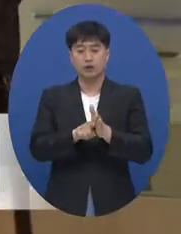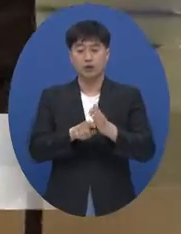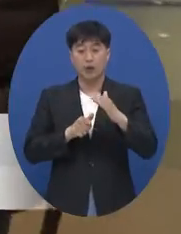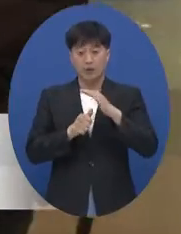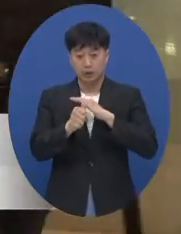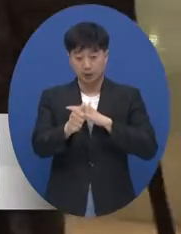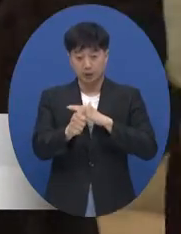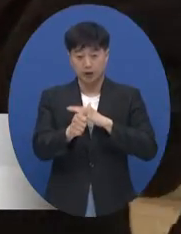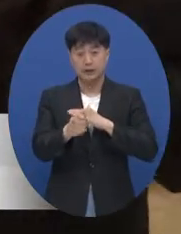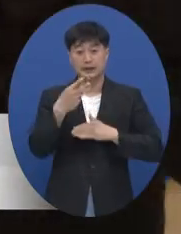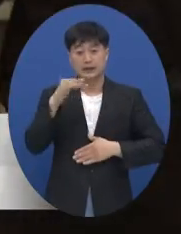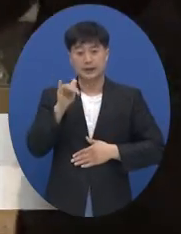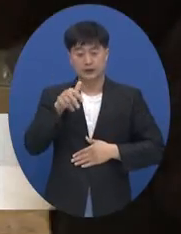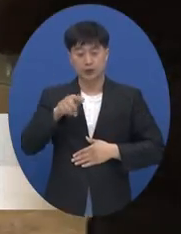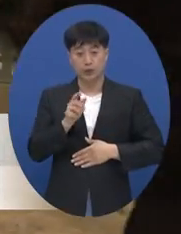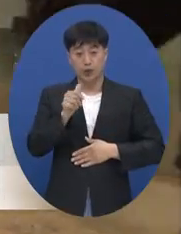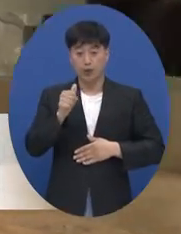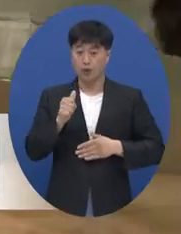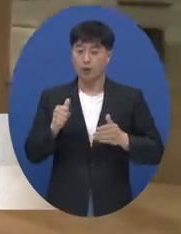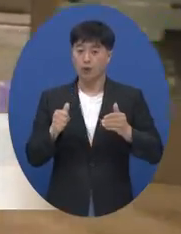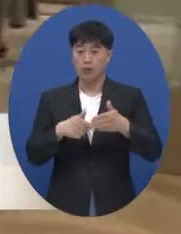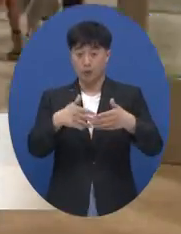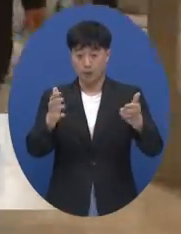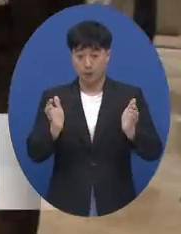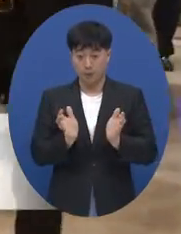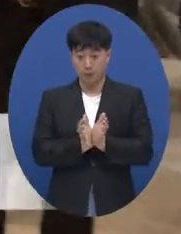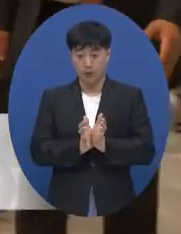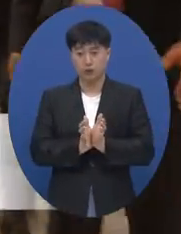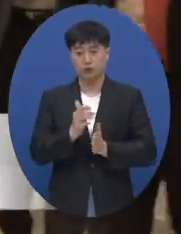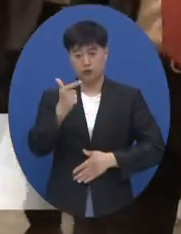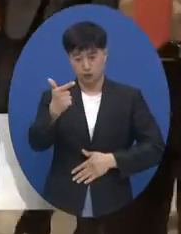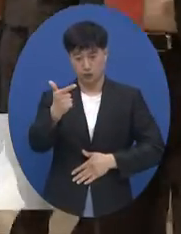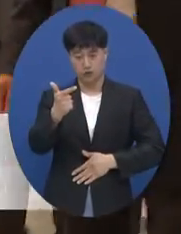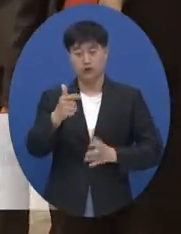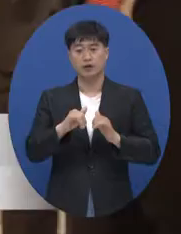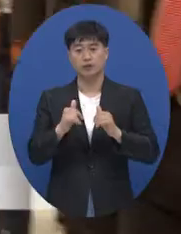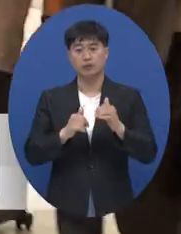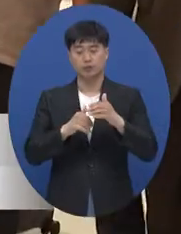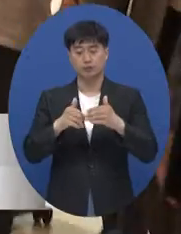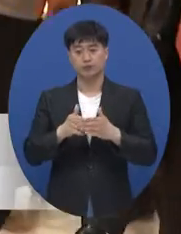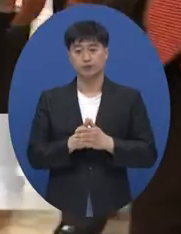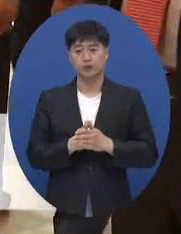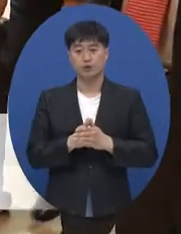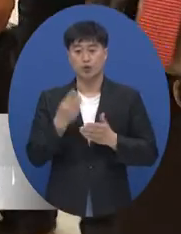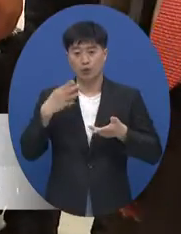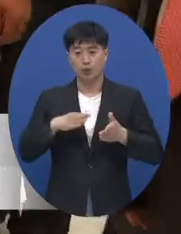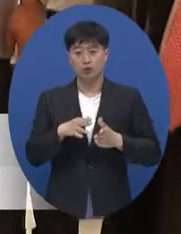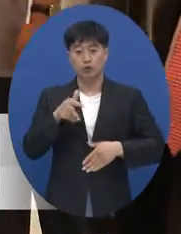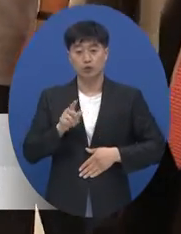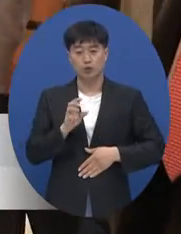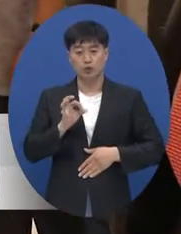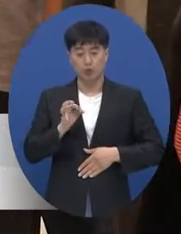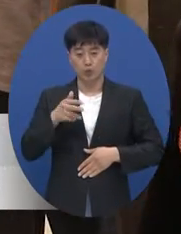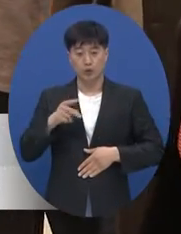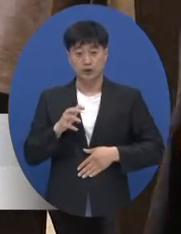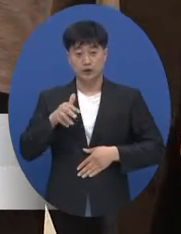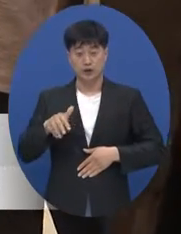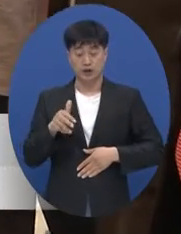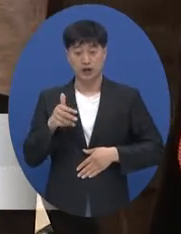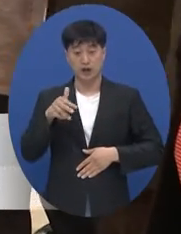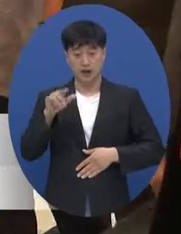이종혁 부위원장을 비롯한 총 6명으로 대표단을 구성한 것으로 알려졌습니다 경기도는 정동 3선